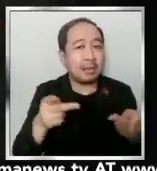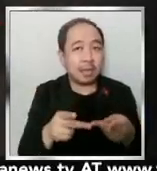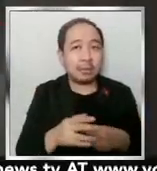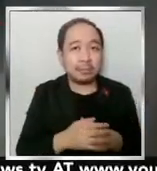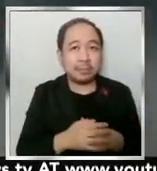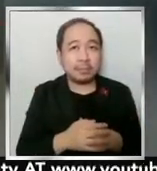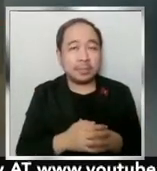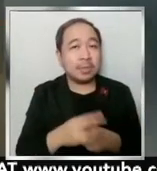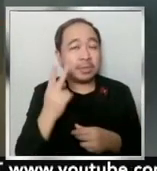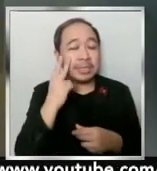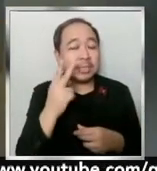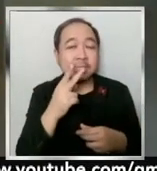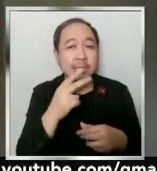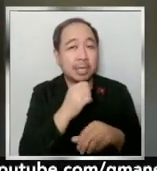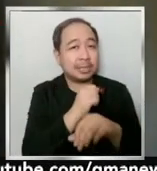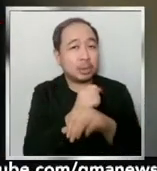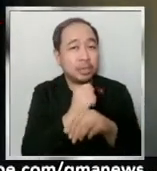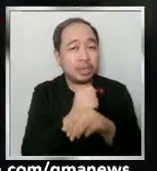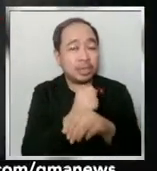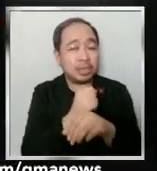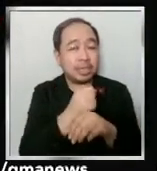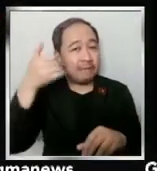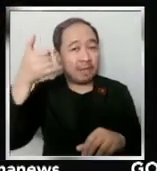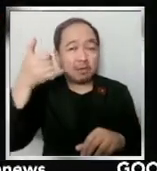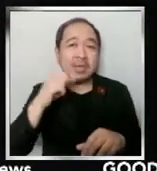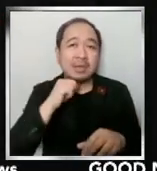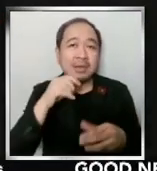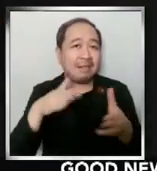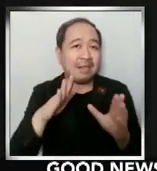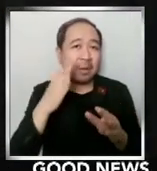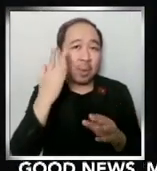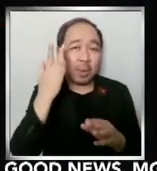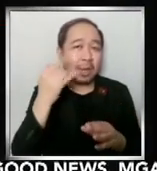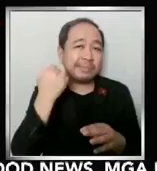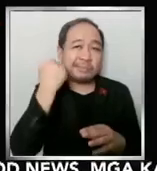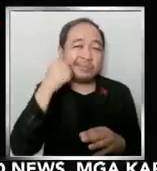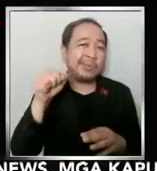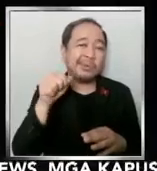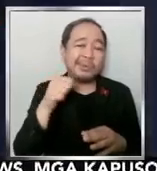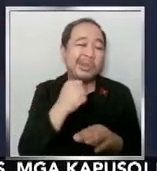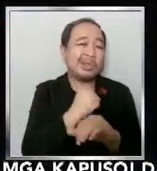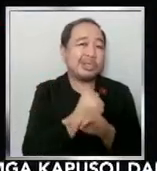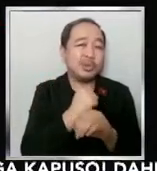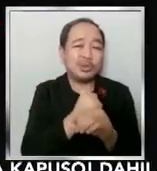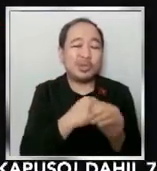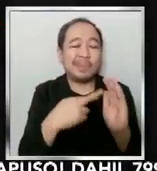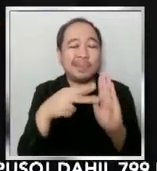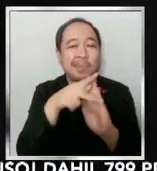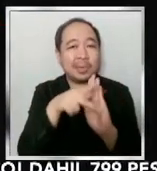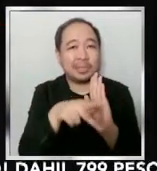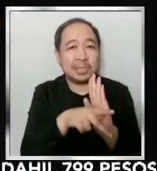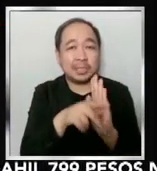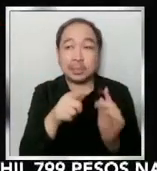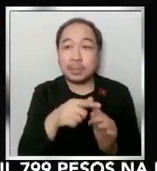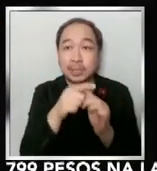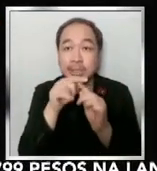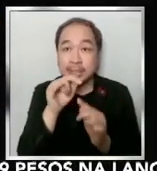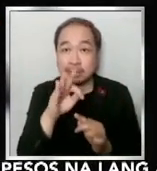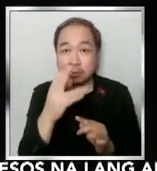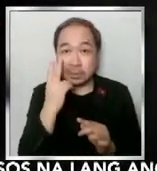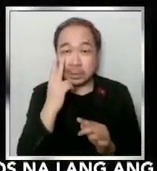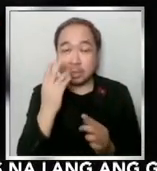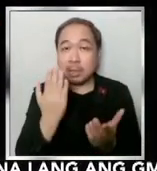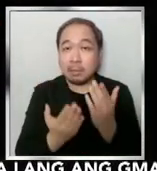is not allowed. We consider it as a breach of security actually. So lalo na kung malaman namin later, baka mamaya